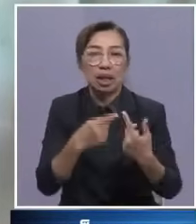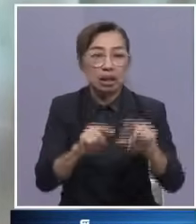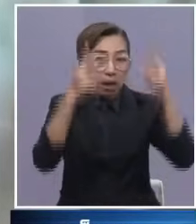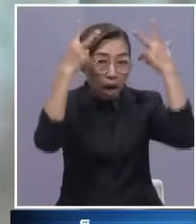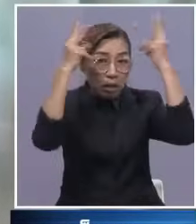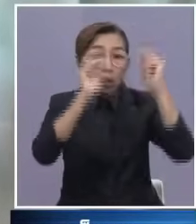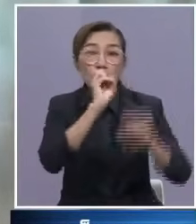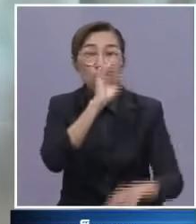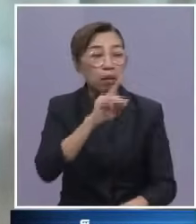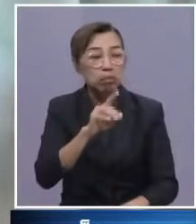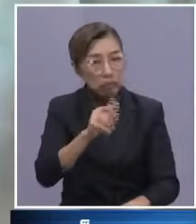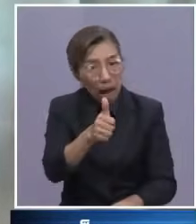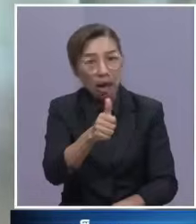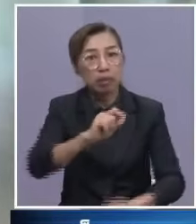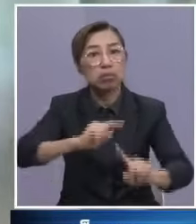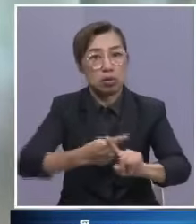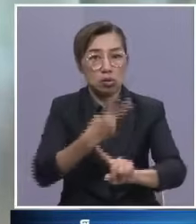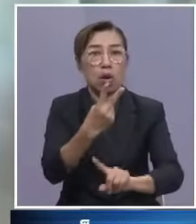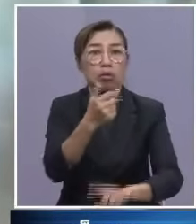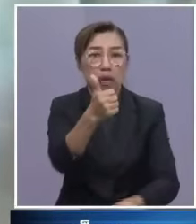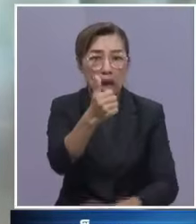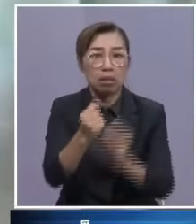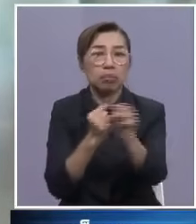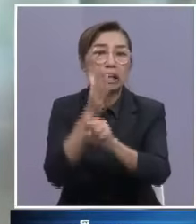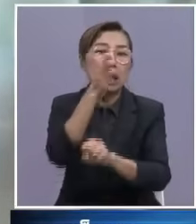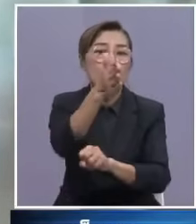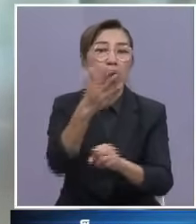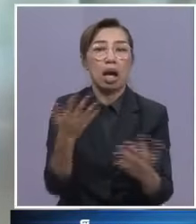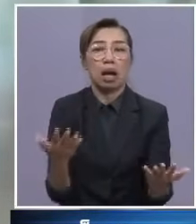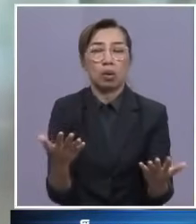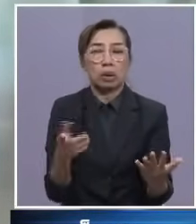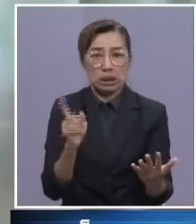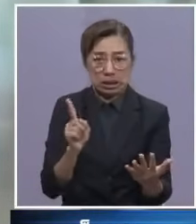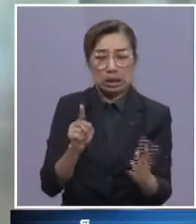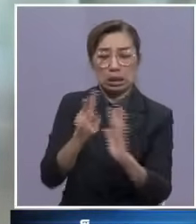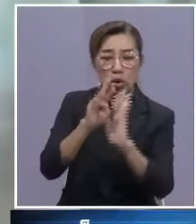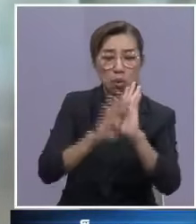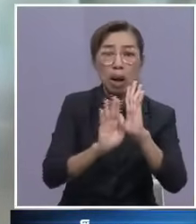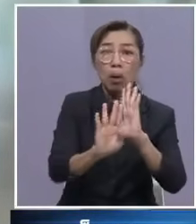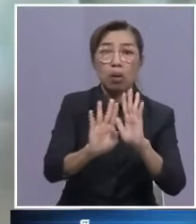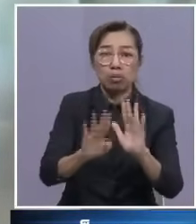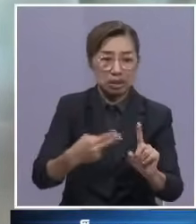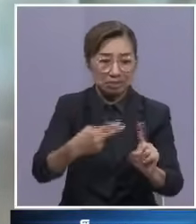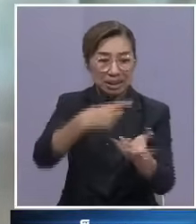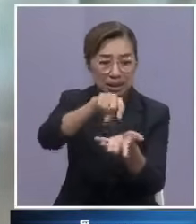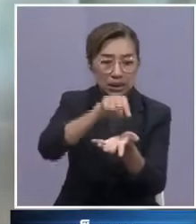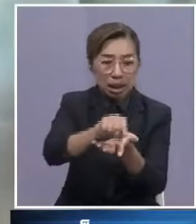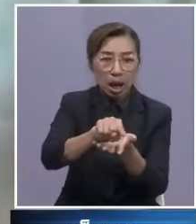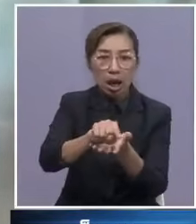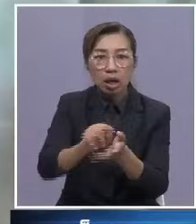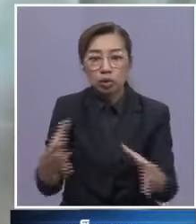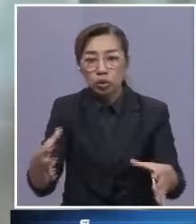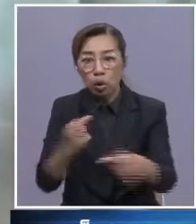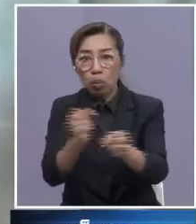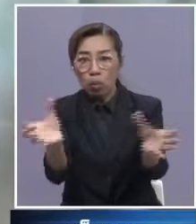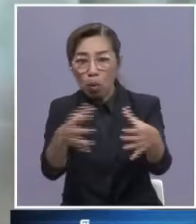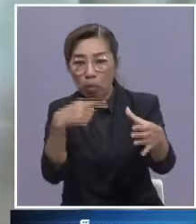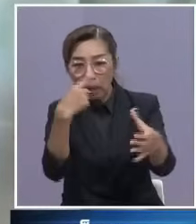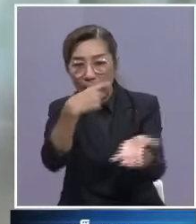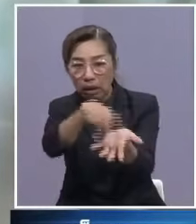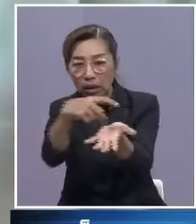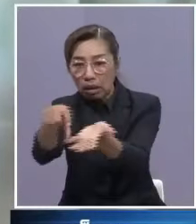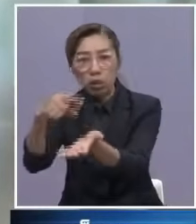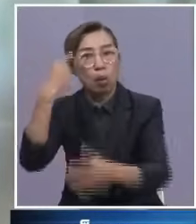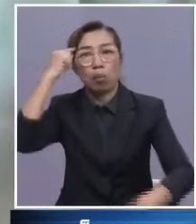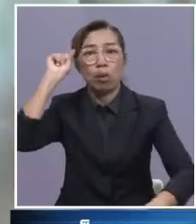ได้เงินดิจิทัล กุมภาพันธ์ปีหน้า ทั้งที่นโยบายนี้เรายังไม่รู้เลยสรุปสุดท้ายใครจะได้บ้างนะ นั่นสิฮะอันนี้ก็เป็น